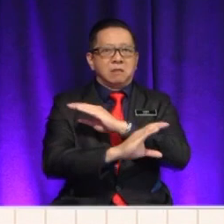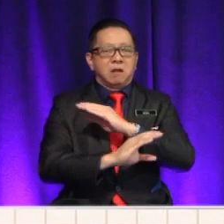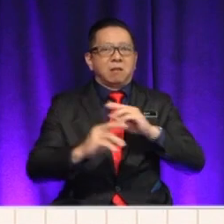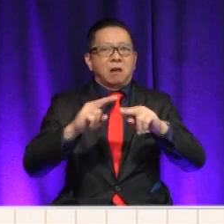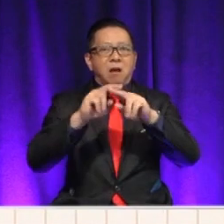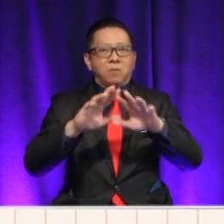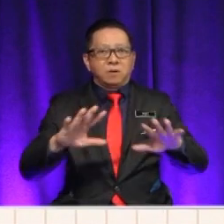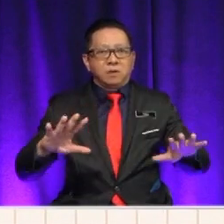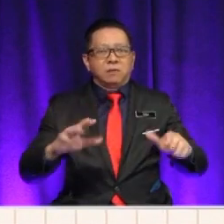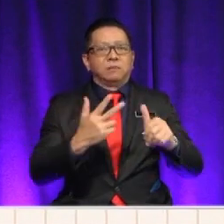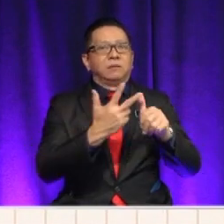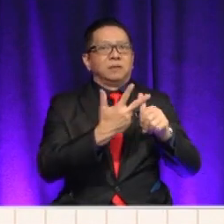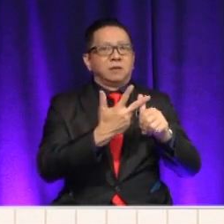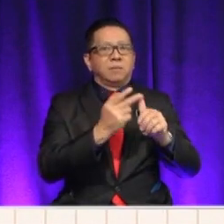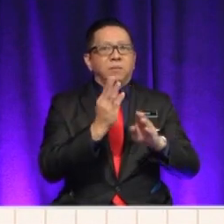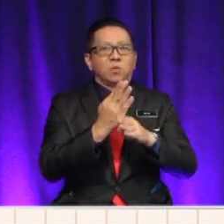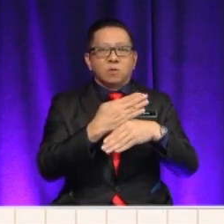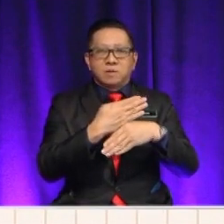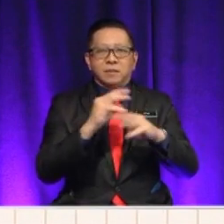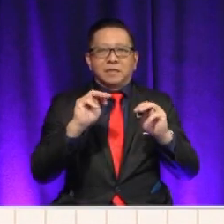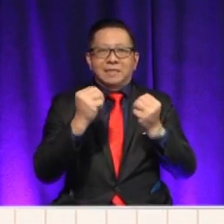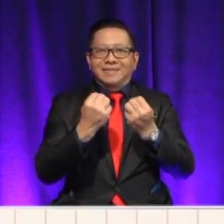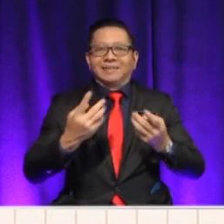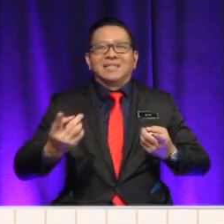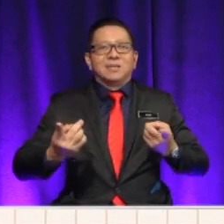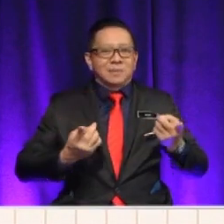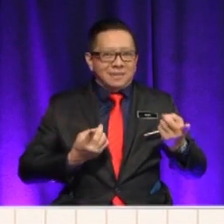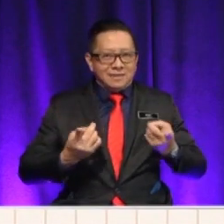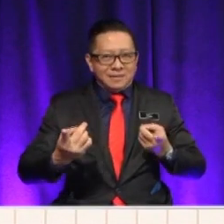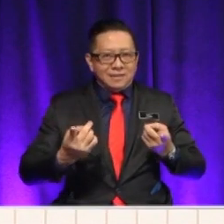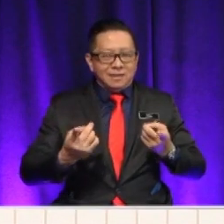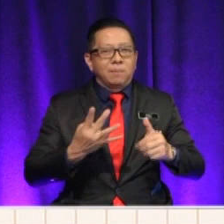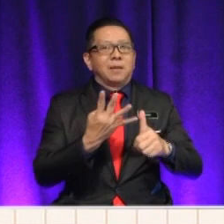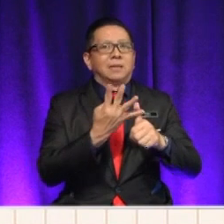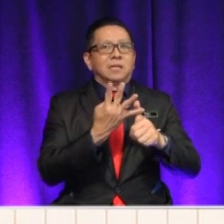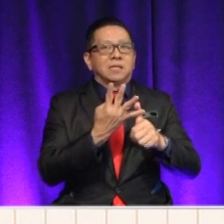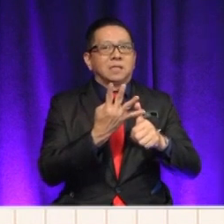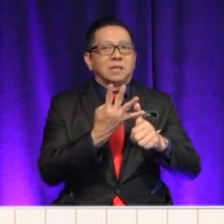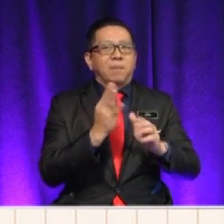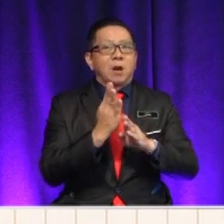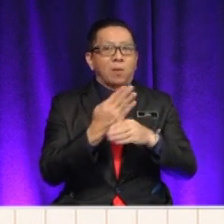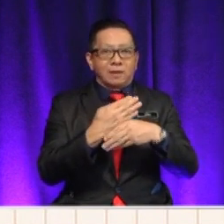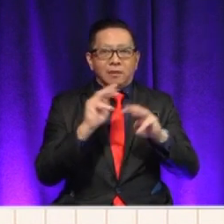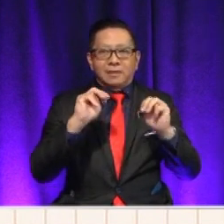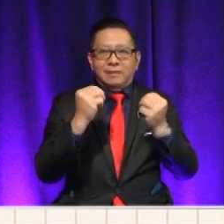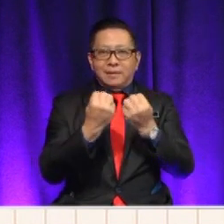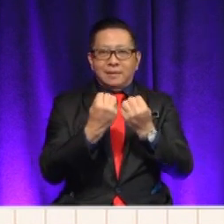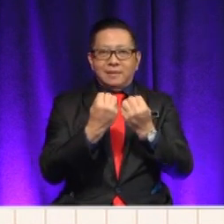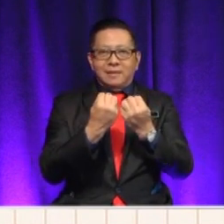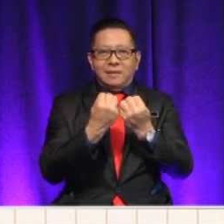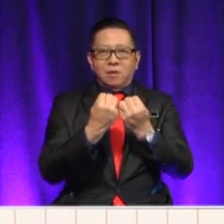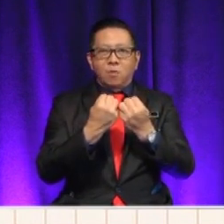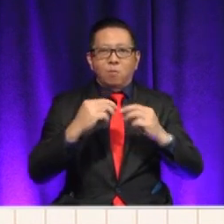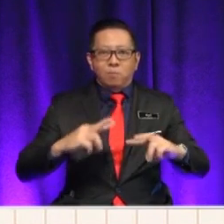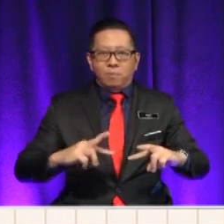yang ketiga, membentuk masyarakat yang berdisiplin. Okey, yang keempat, membentuk sebuah masyarakat yang